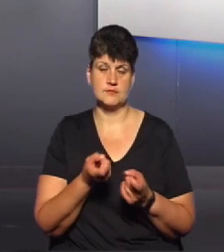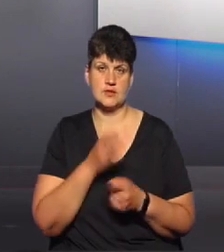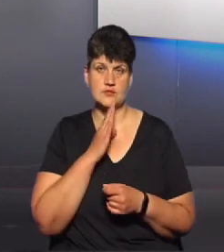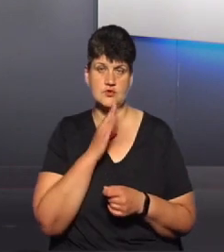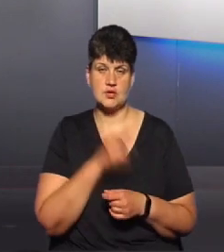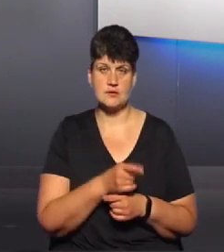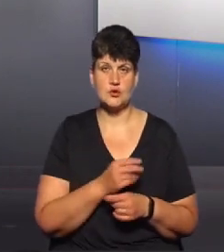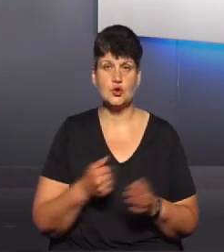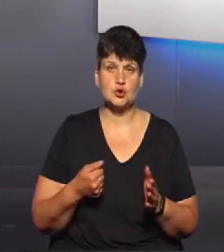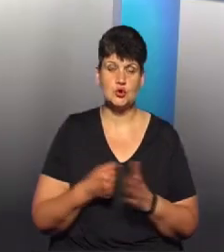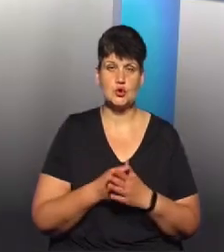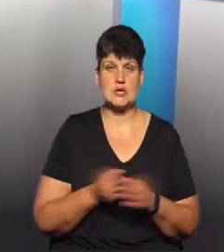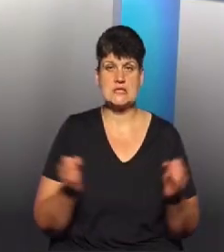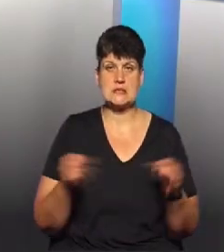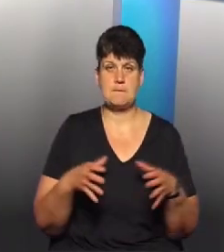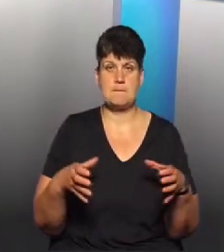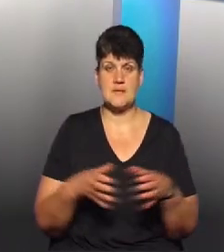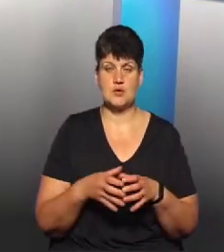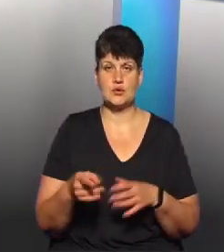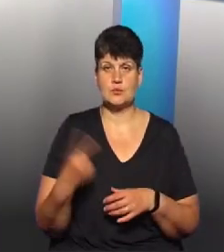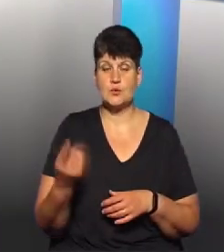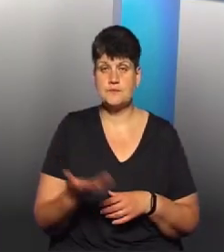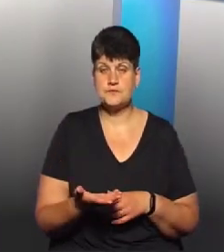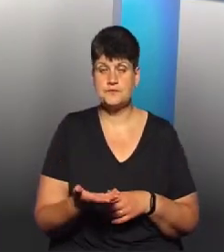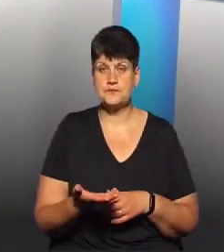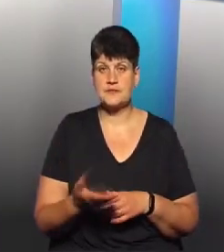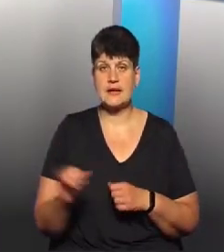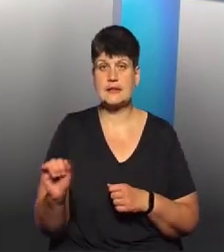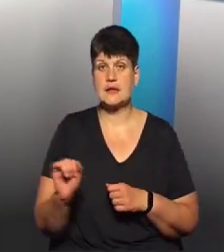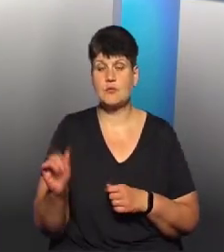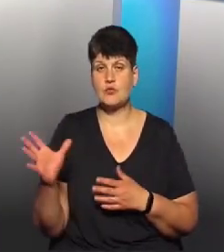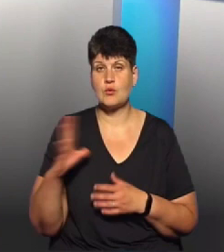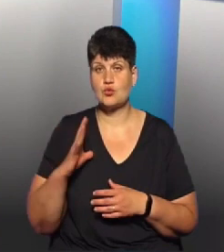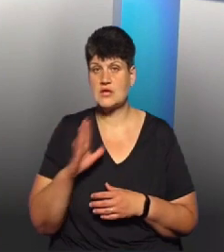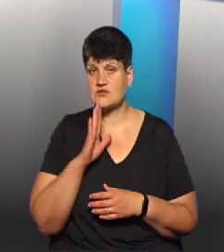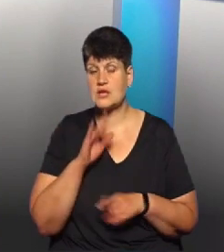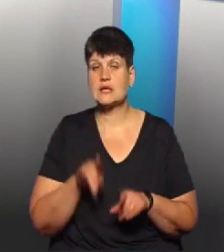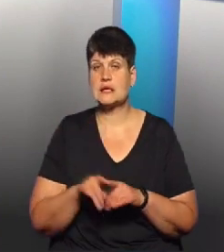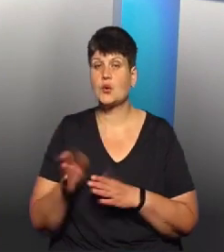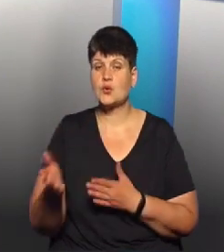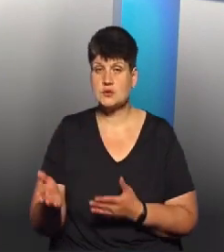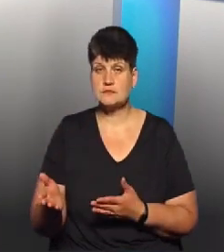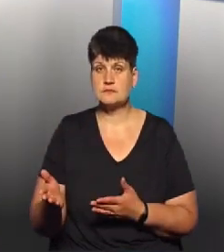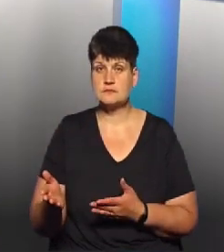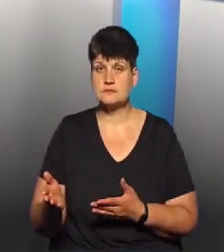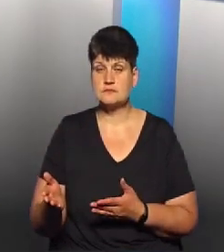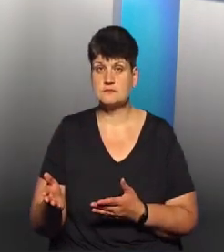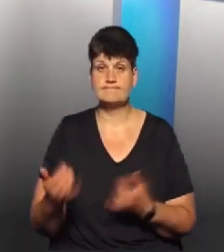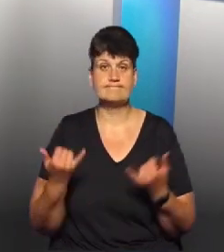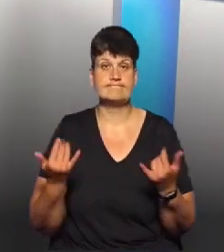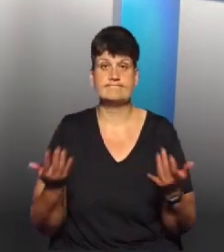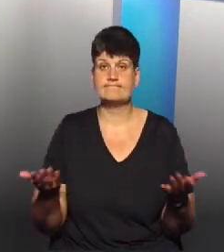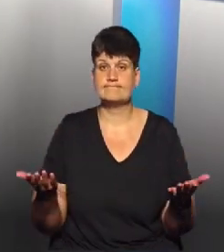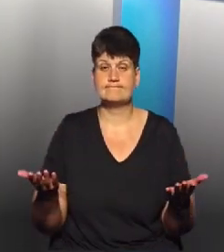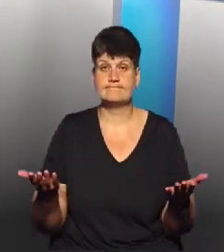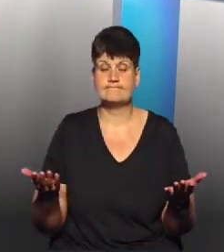до збірної Тернопільської області. В Стрибовлі були дівчата також. Ну, зараз... А з чим